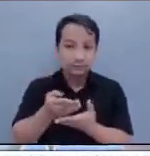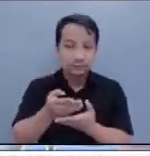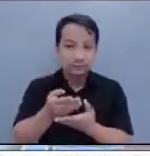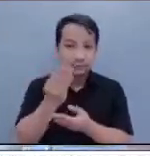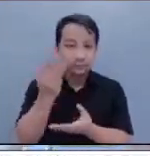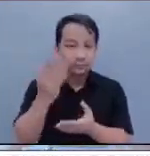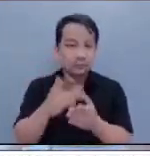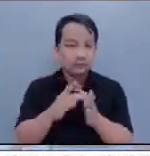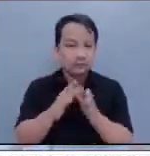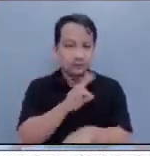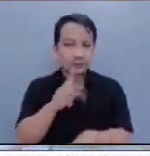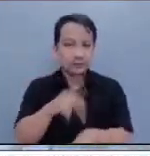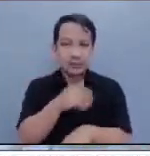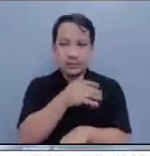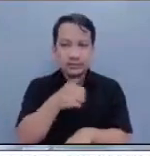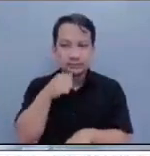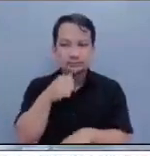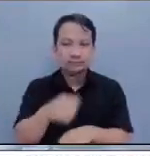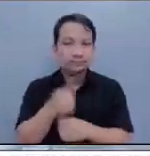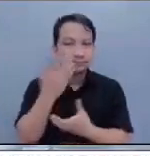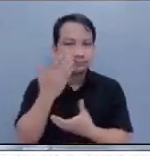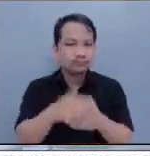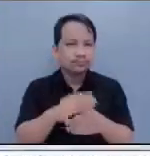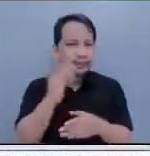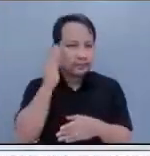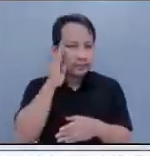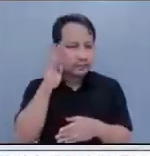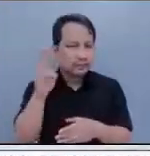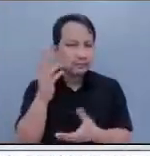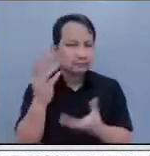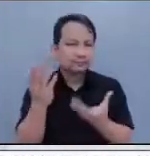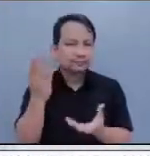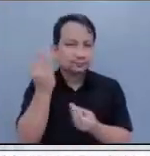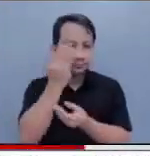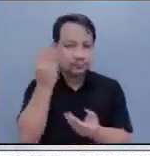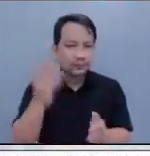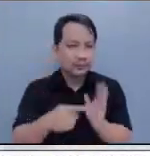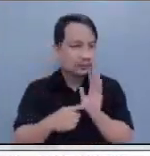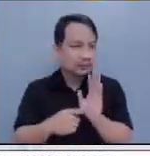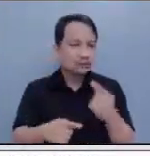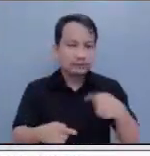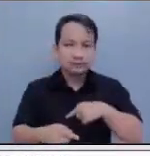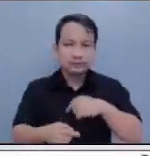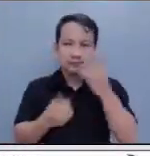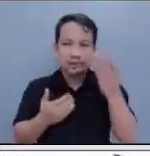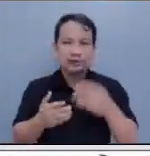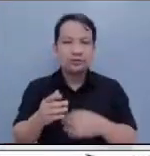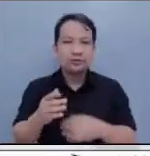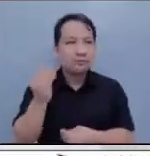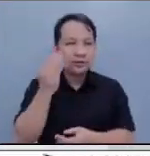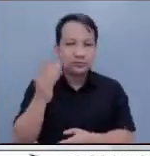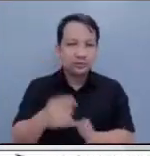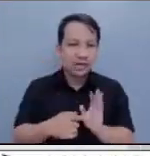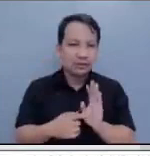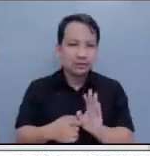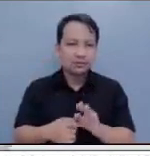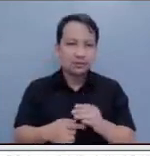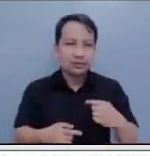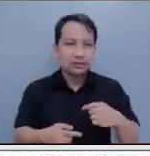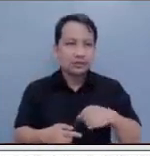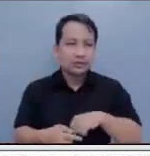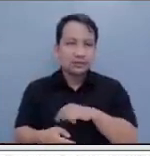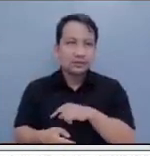ng agrikultura. Ayon kay Marcos, ang hangad ng kanyang administrasyon ay ang masaganang produksyon at